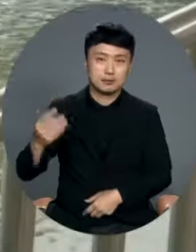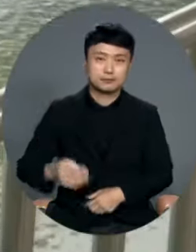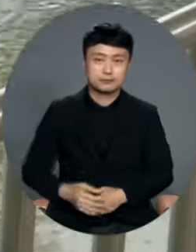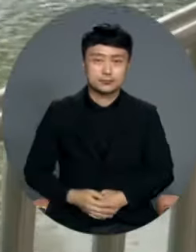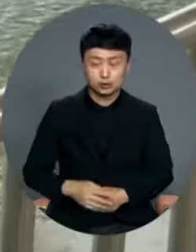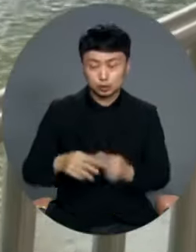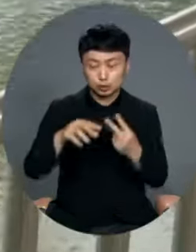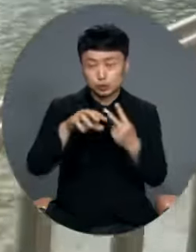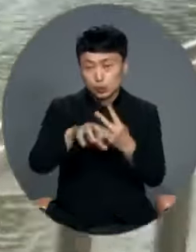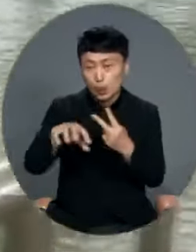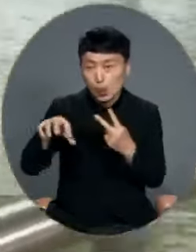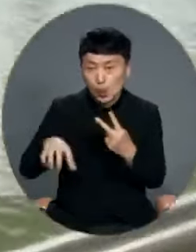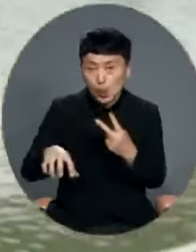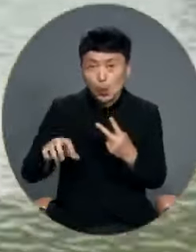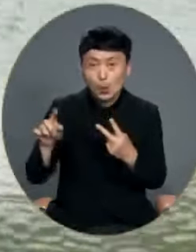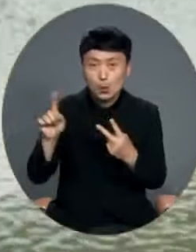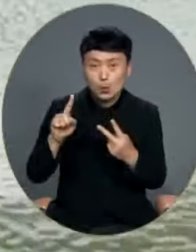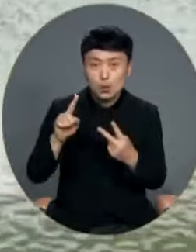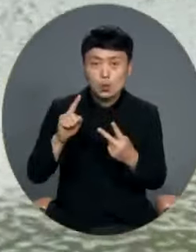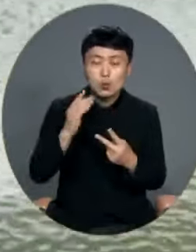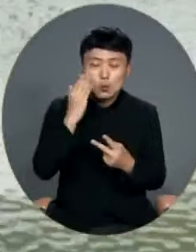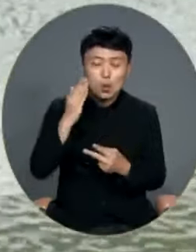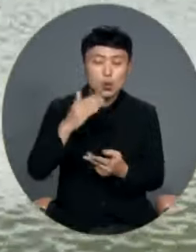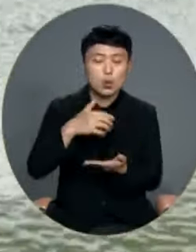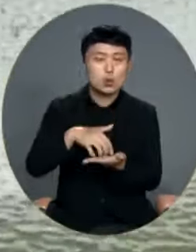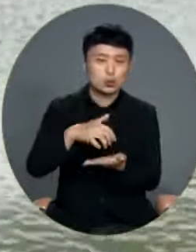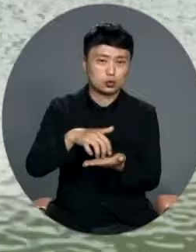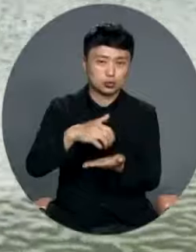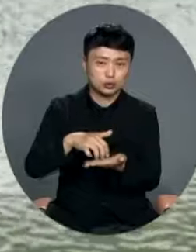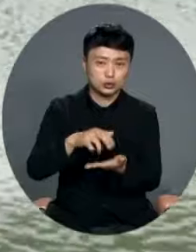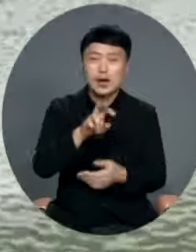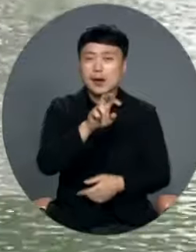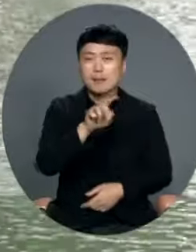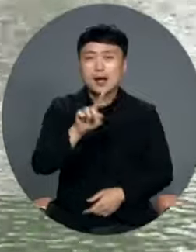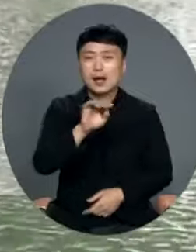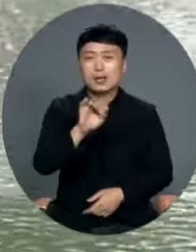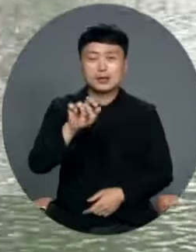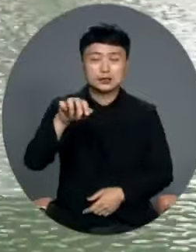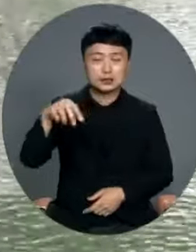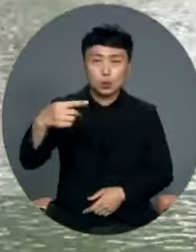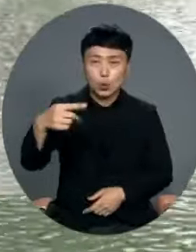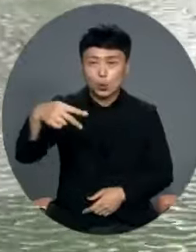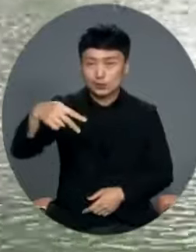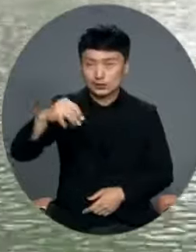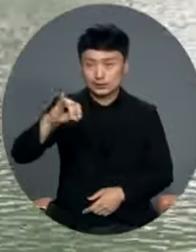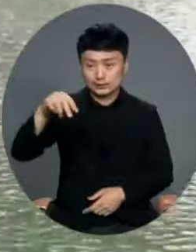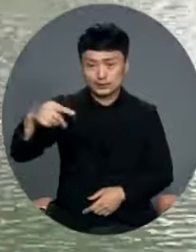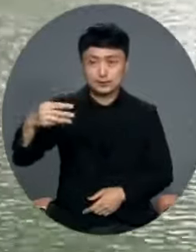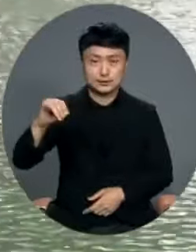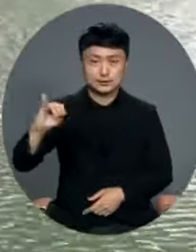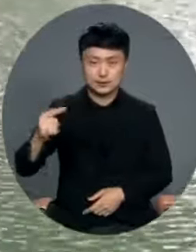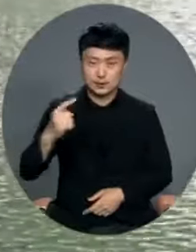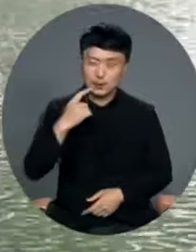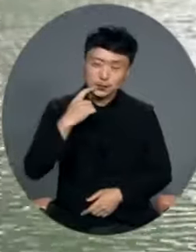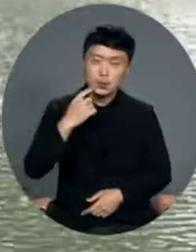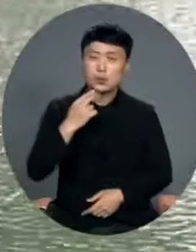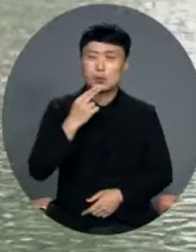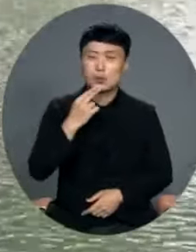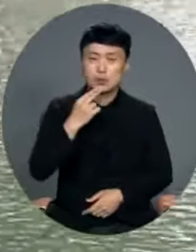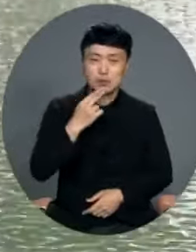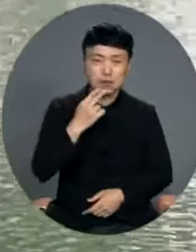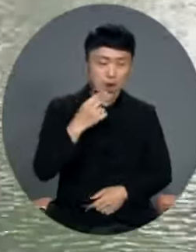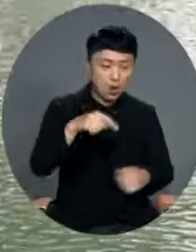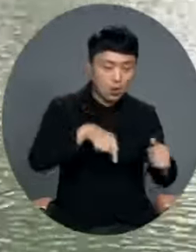두 곳에 정수한 물에서는 유해 남세균이 만드는 독소인 마이크로시스틴이 검출되지 않았습니다. 하지만